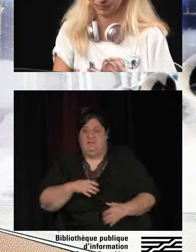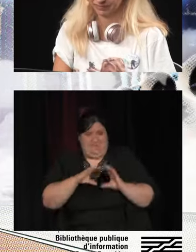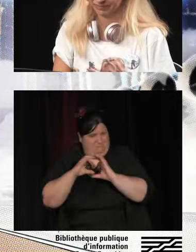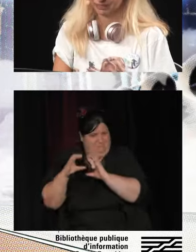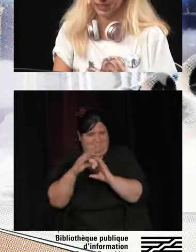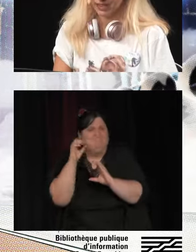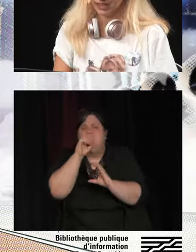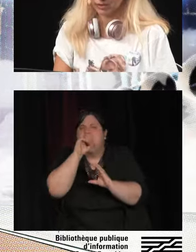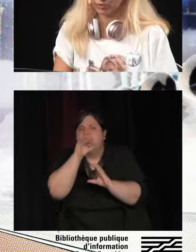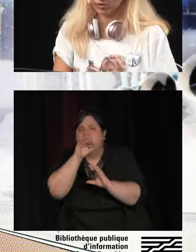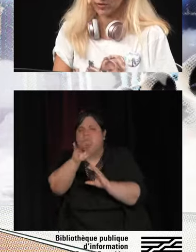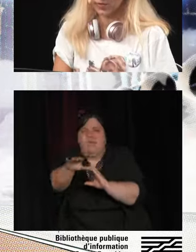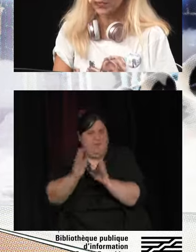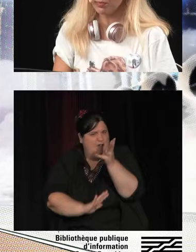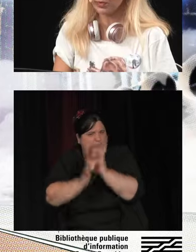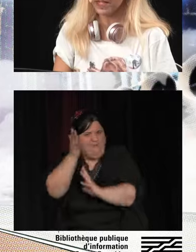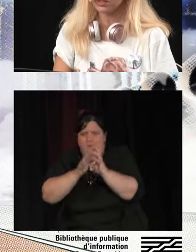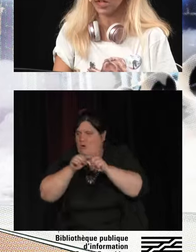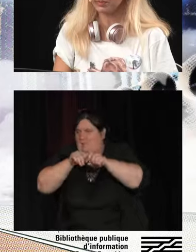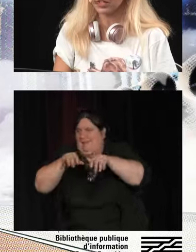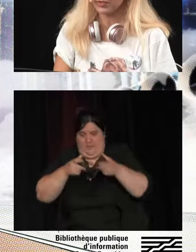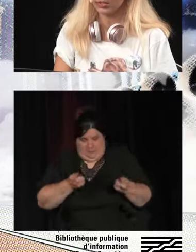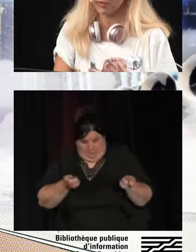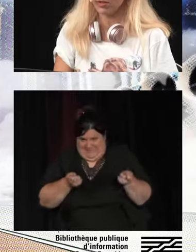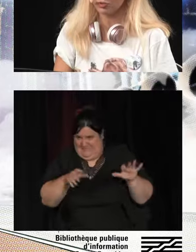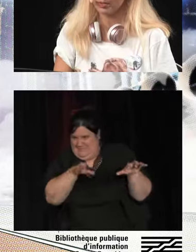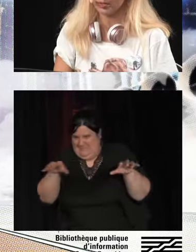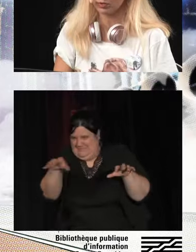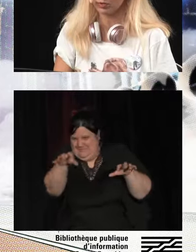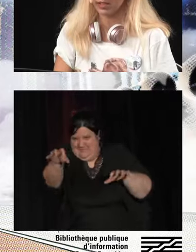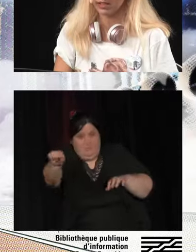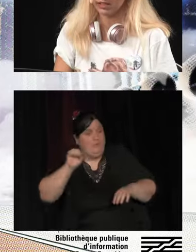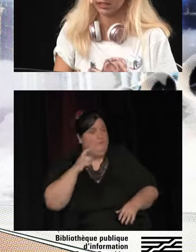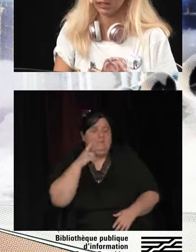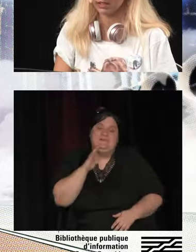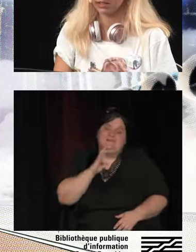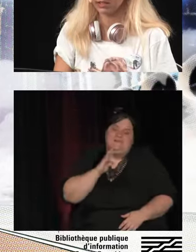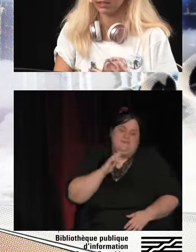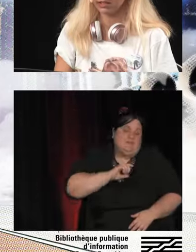mobiles. Donc c'est aussi pour ça qu'un peu traditionnellement, en speedrun en tout cas,